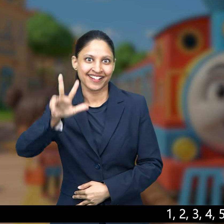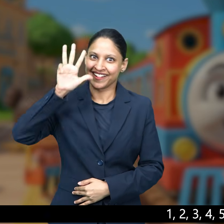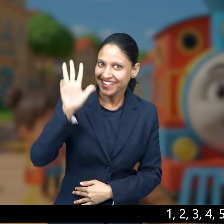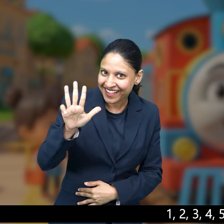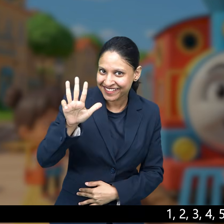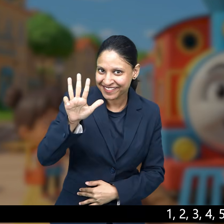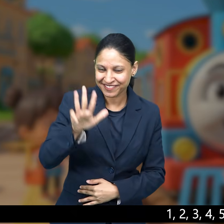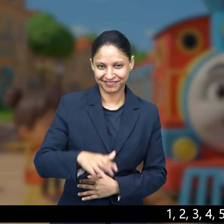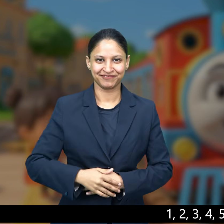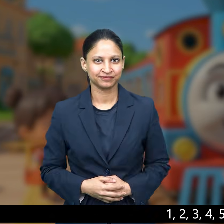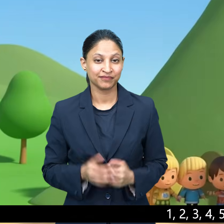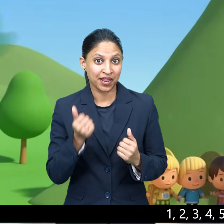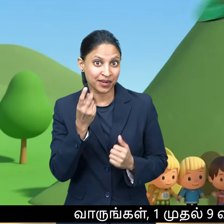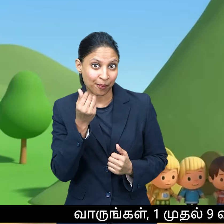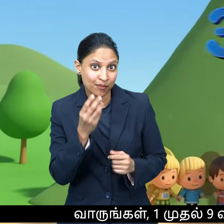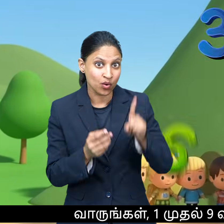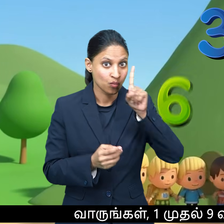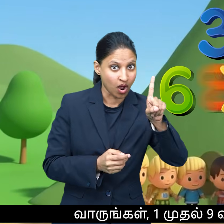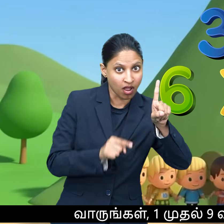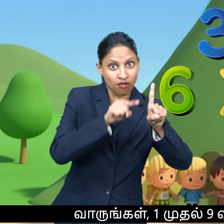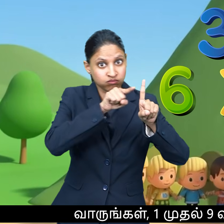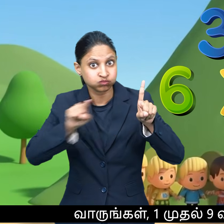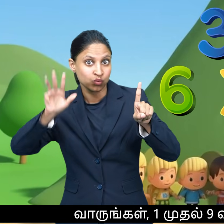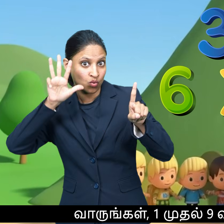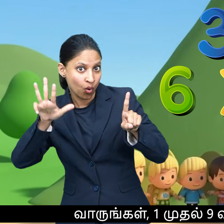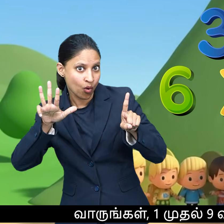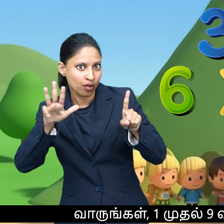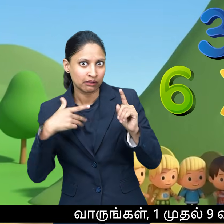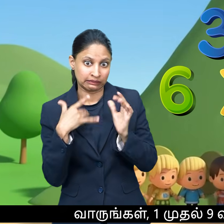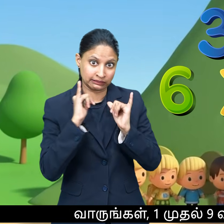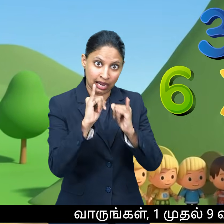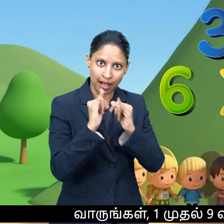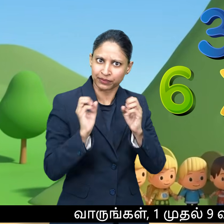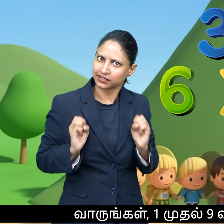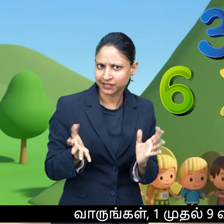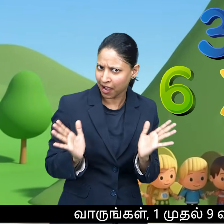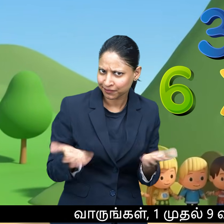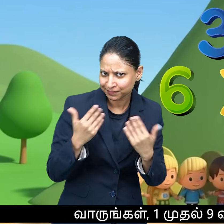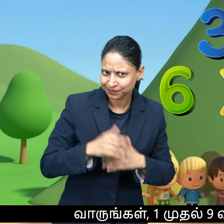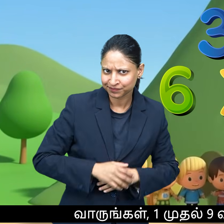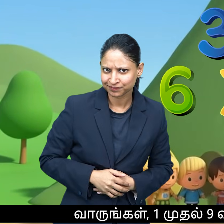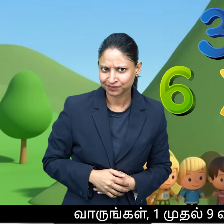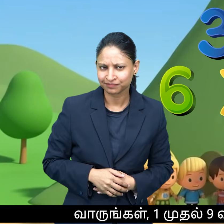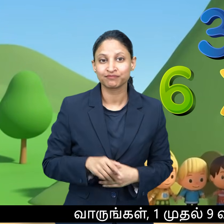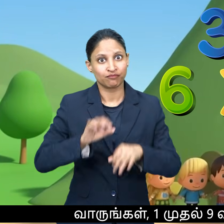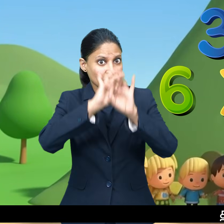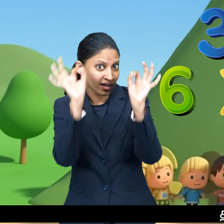8 மற்றும் 9. வாருங்கள், 1 முதல் 9 வரை ஒன்றாக